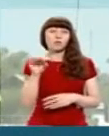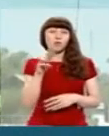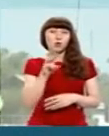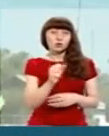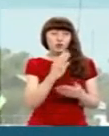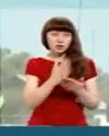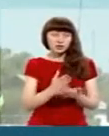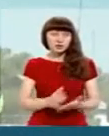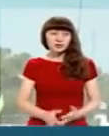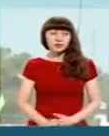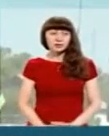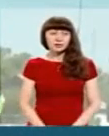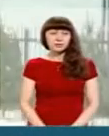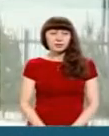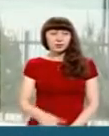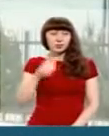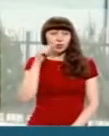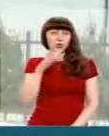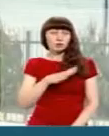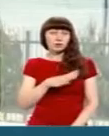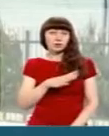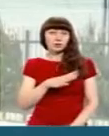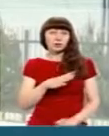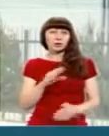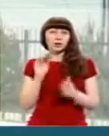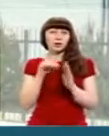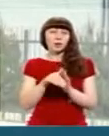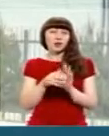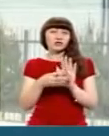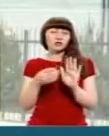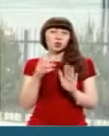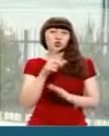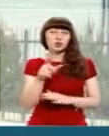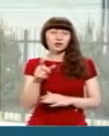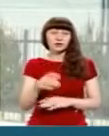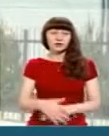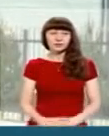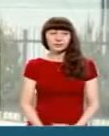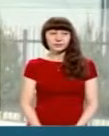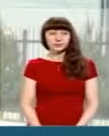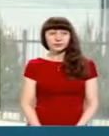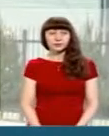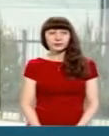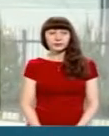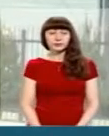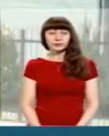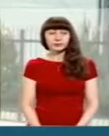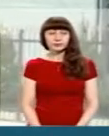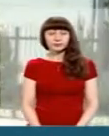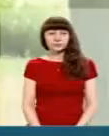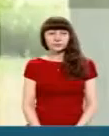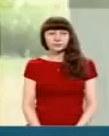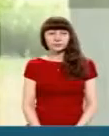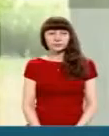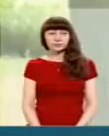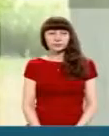400-ге жуық адам іліккен. Оның ішінде 500 қоныс аударушы, серпін әлеуметтік бағдарламасының 36 түлегі және шетелден оралған 350 қандасымыз